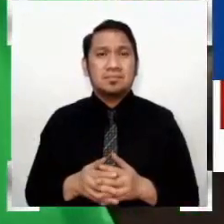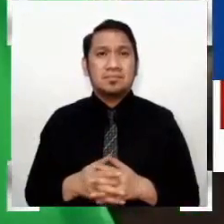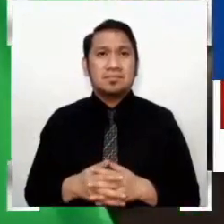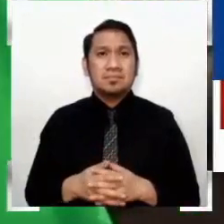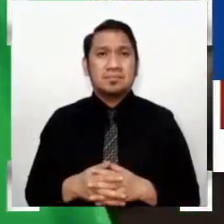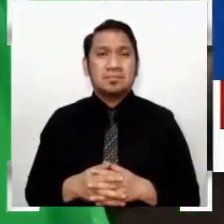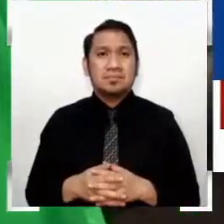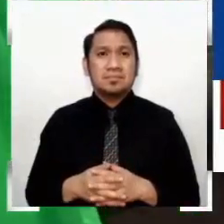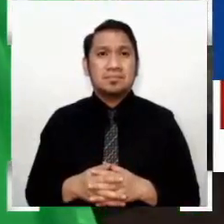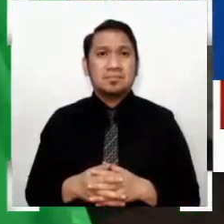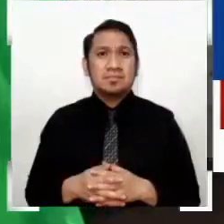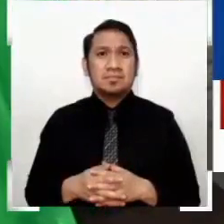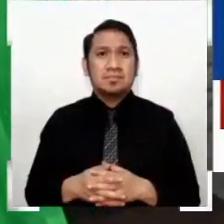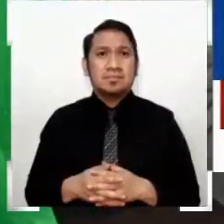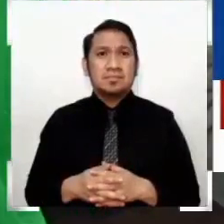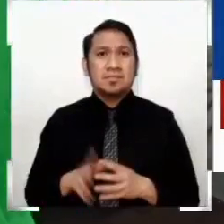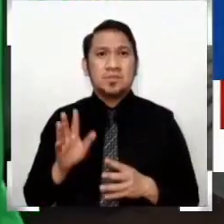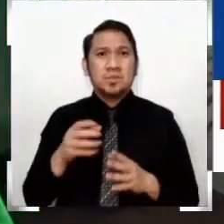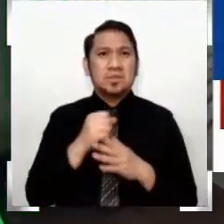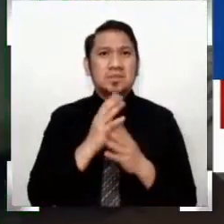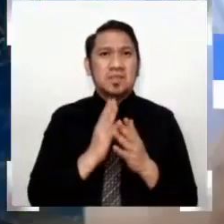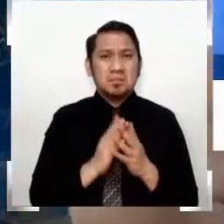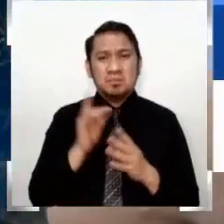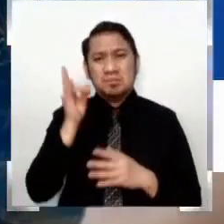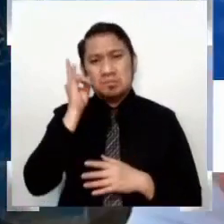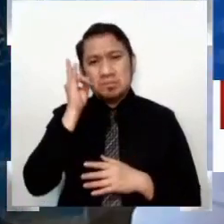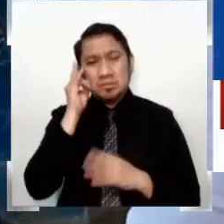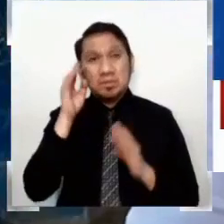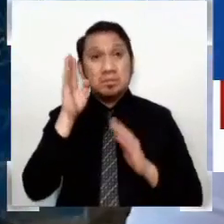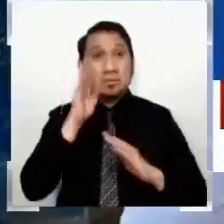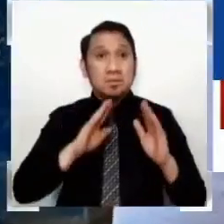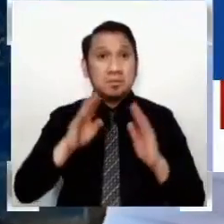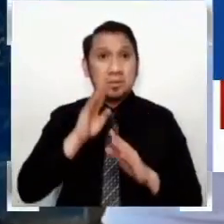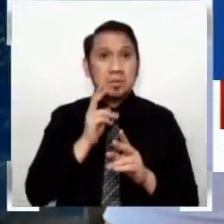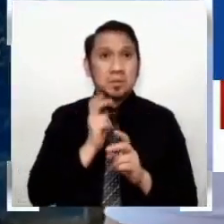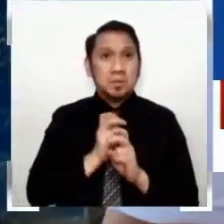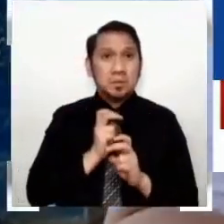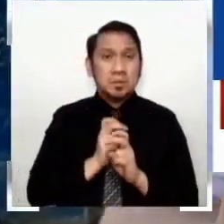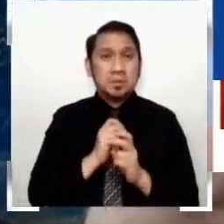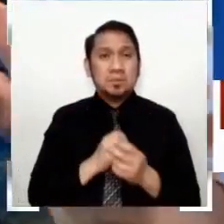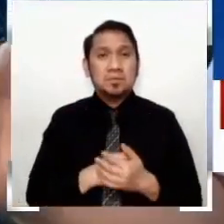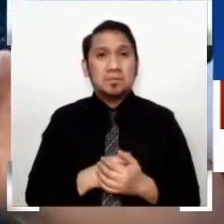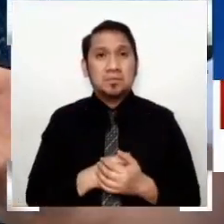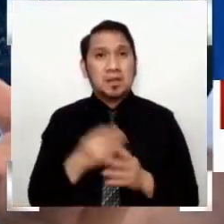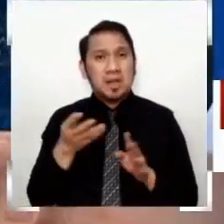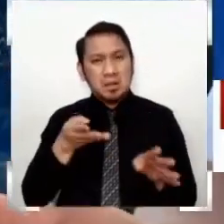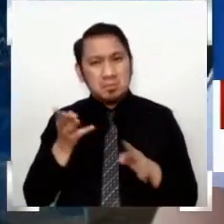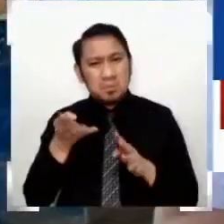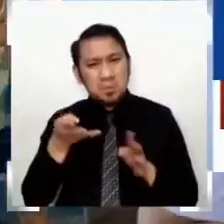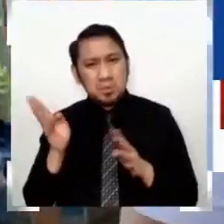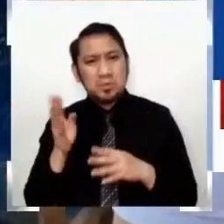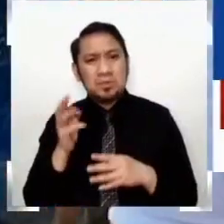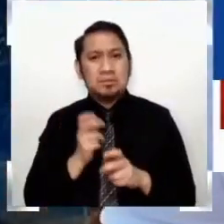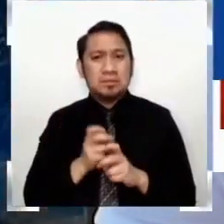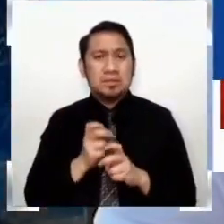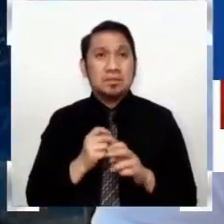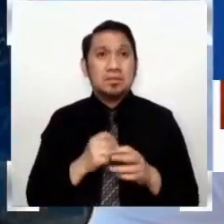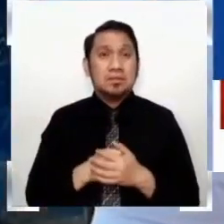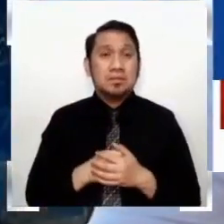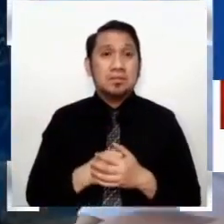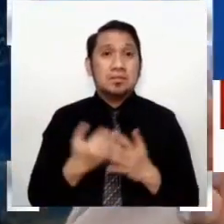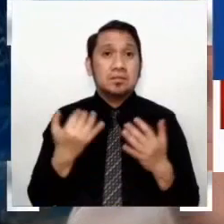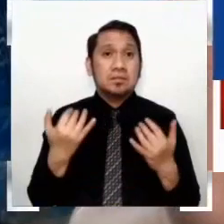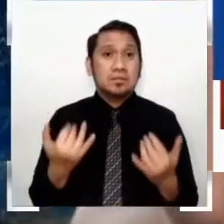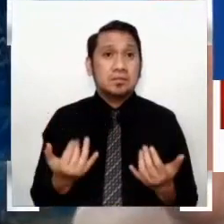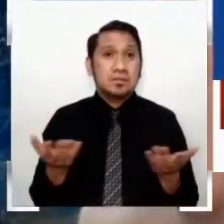loading. Ano? Yan ay hirapan sa pag-upload ng booth. Nag-heads up po ako kila Commissioner sa ating pong mga telcos dito